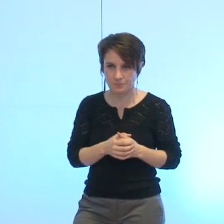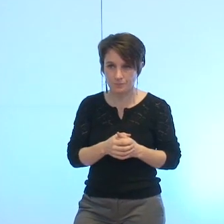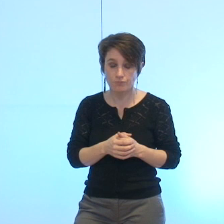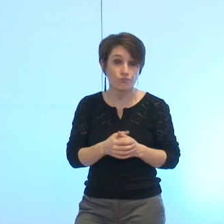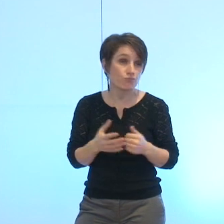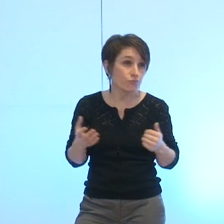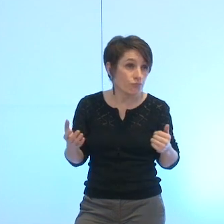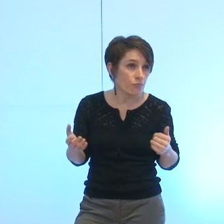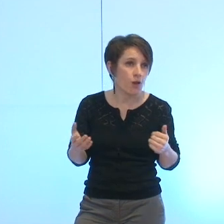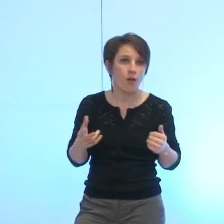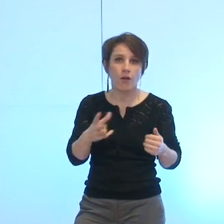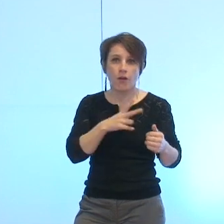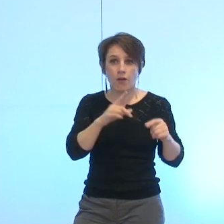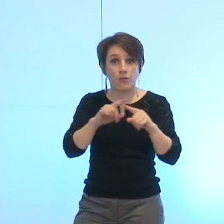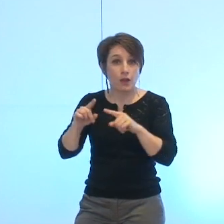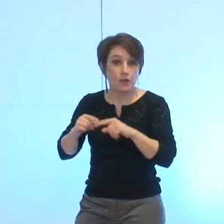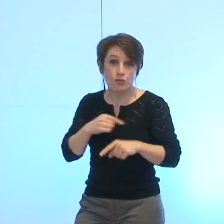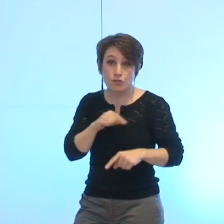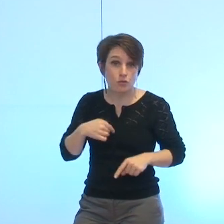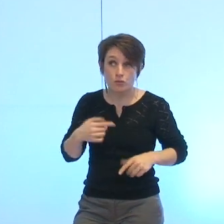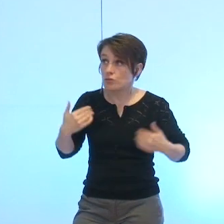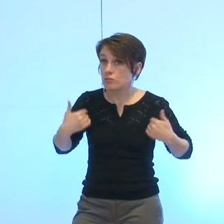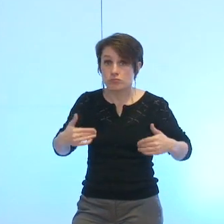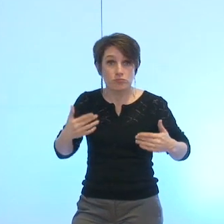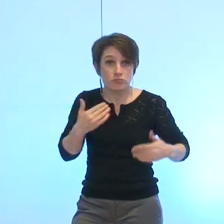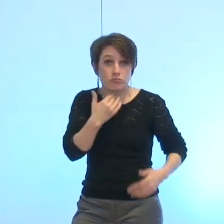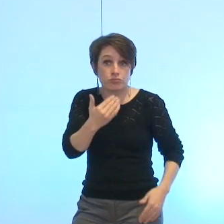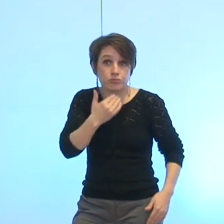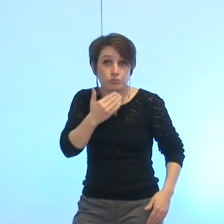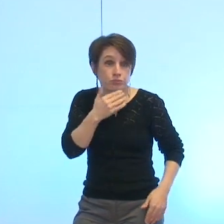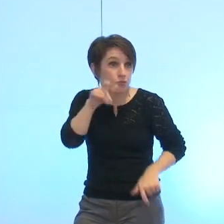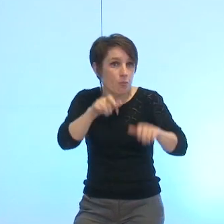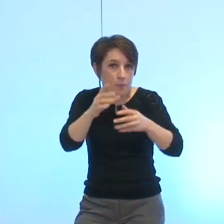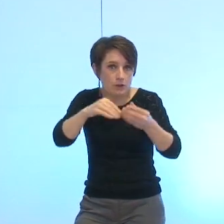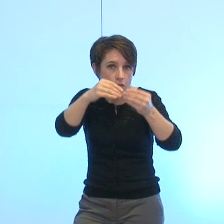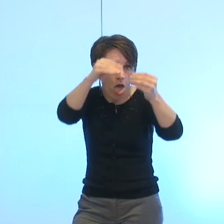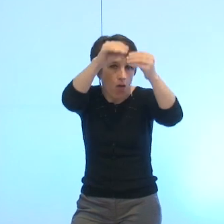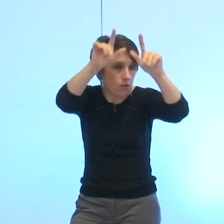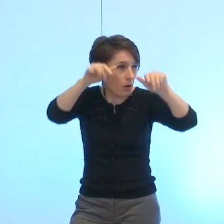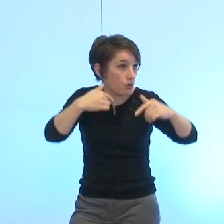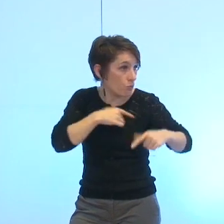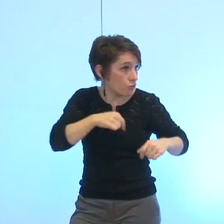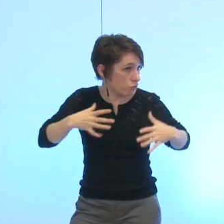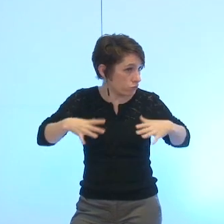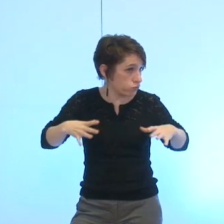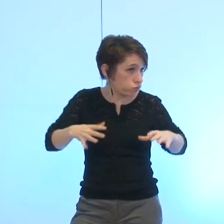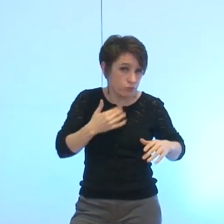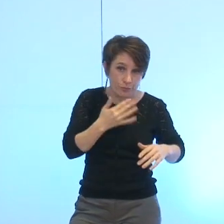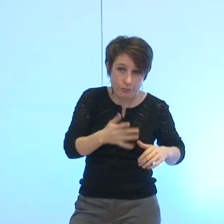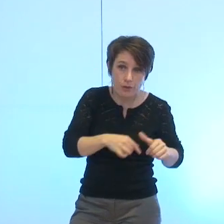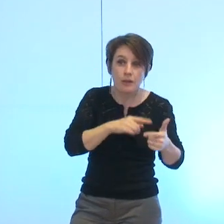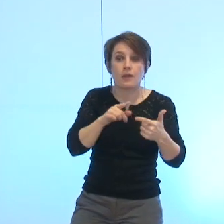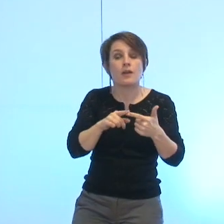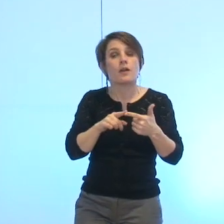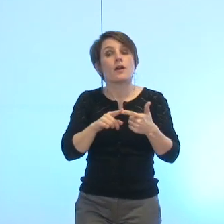n'avions pas forcément de prise je n'y reviendrai pas tout le monde les connaît les lu les facteurs issus de nos choix assumés